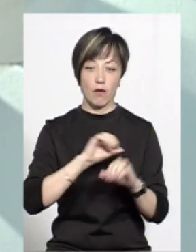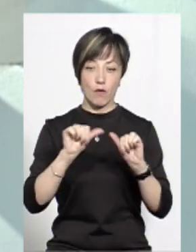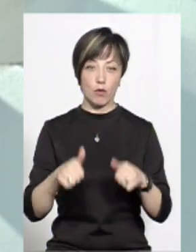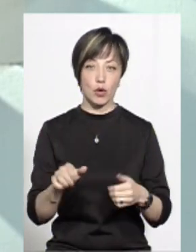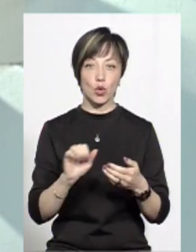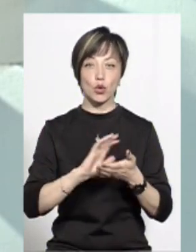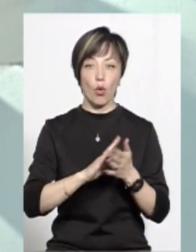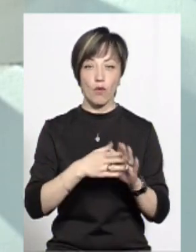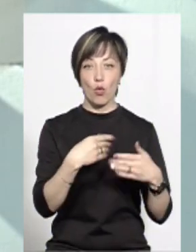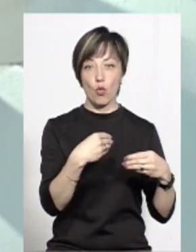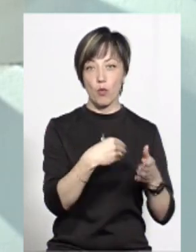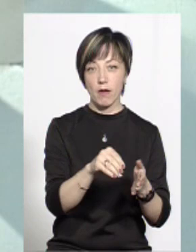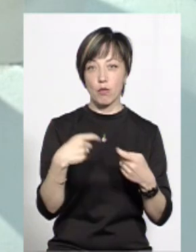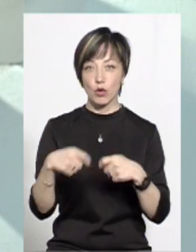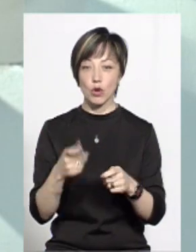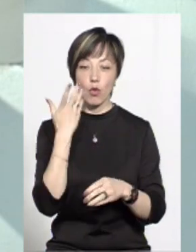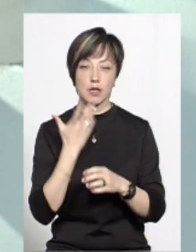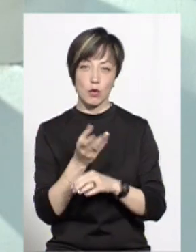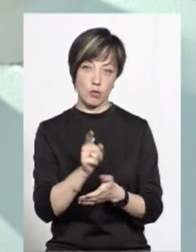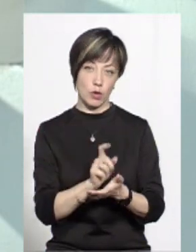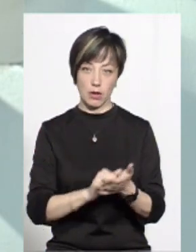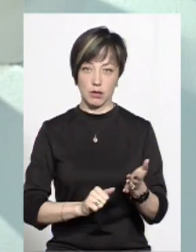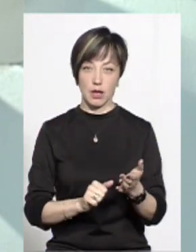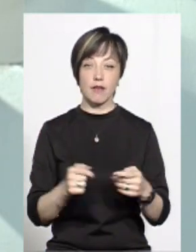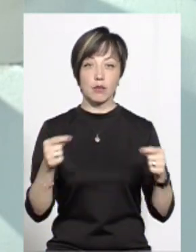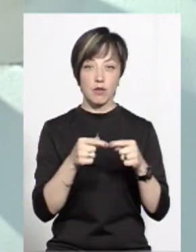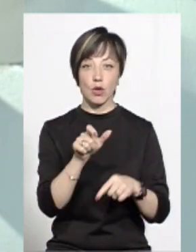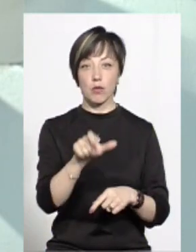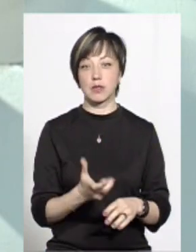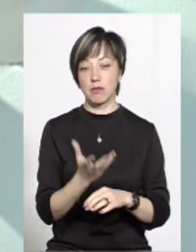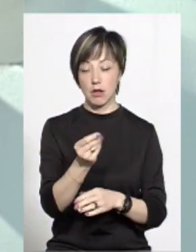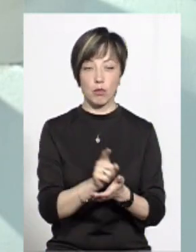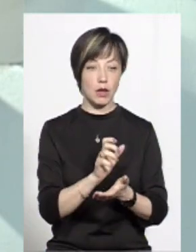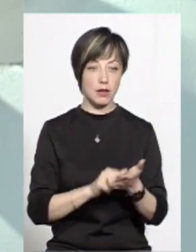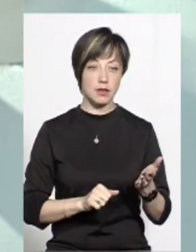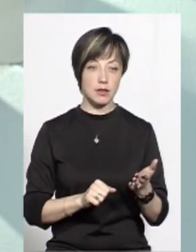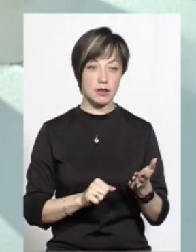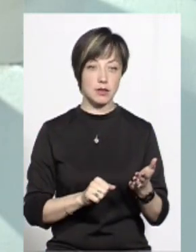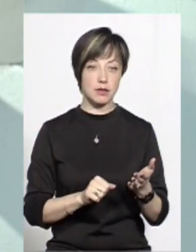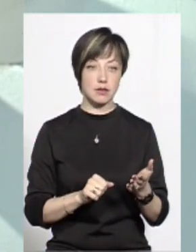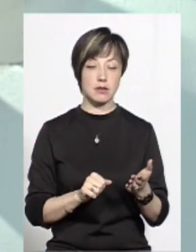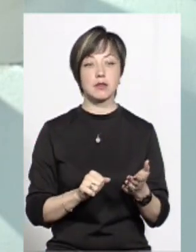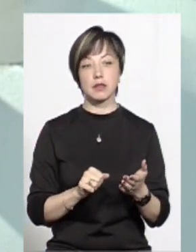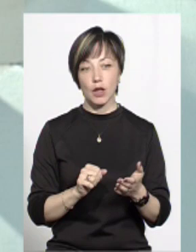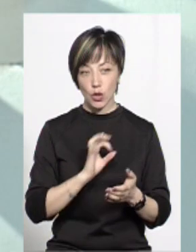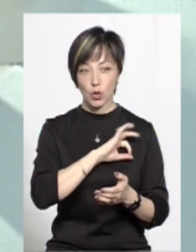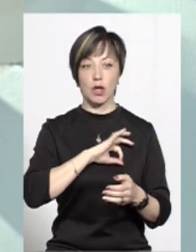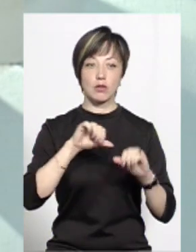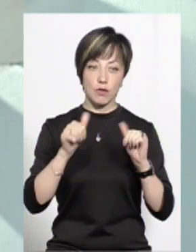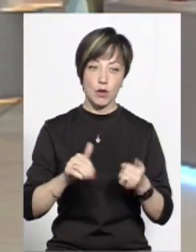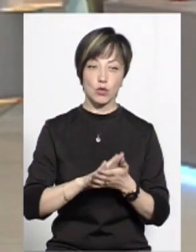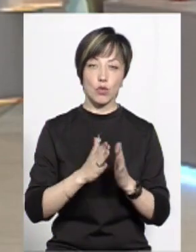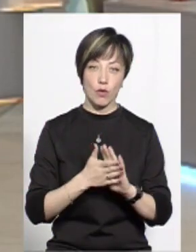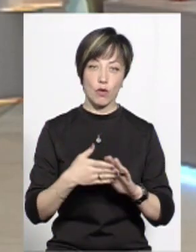нам оформить договір купівлі-продажу лише тоді, коли ми сплатимо податки. Відповідно, громадянин сплачує податки, нотаріус оформляє